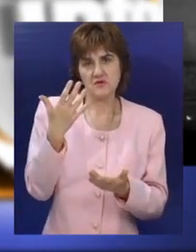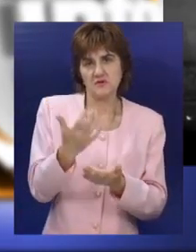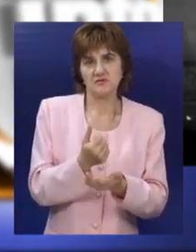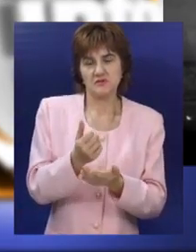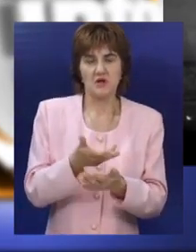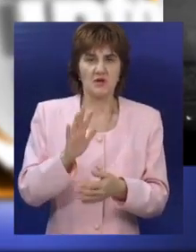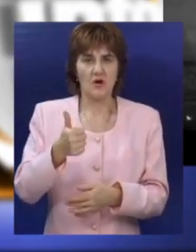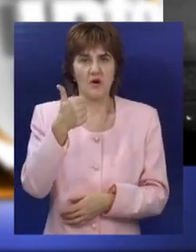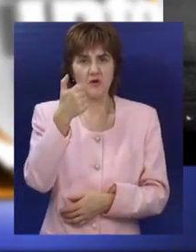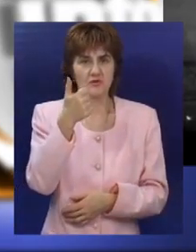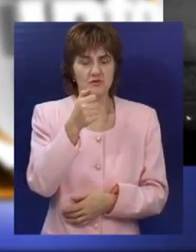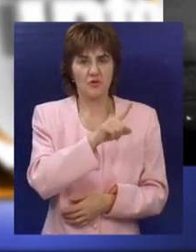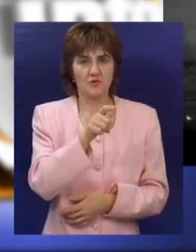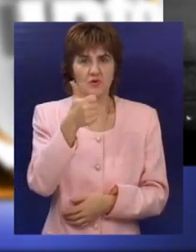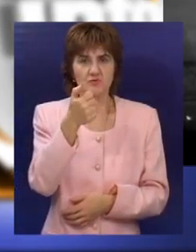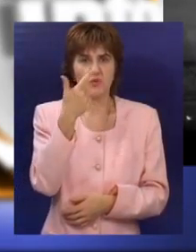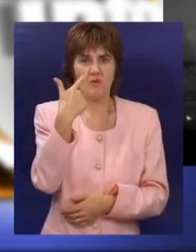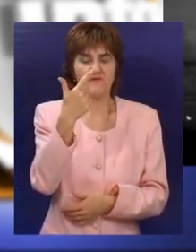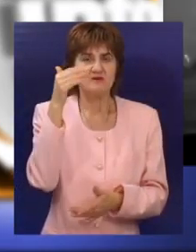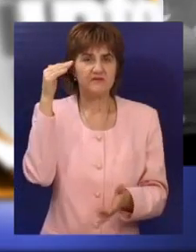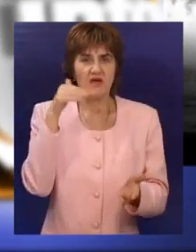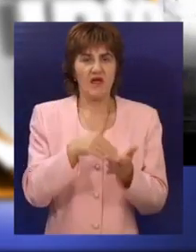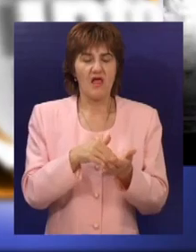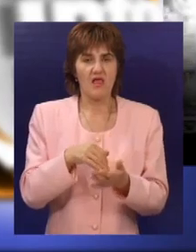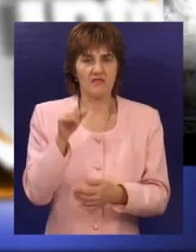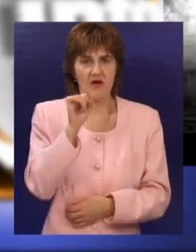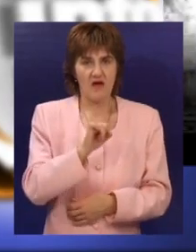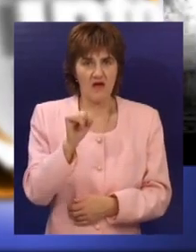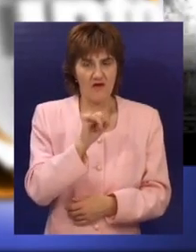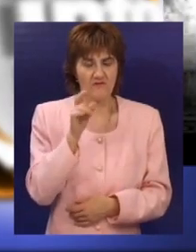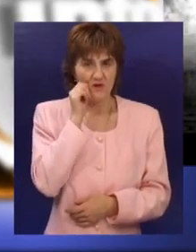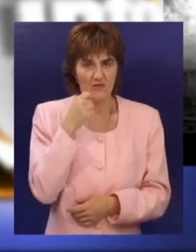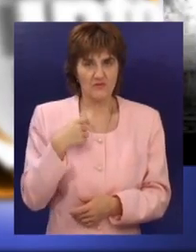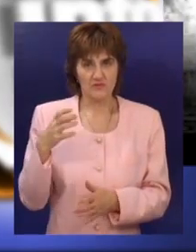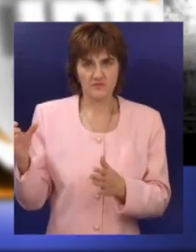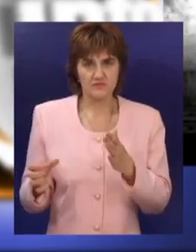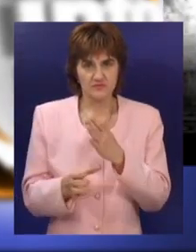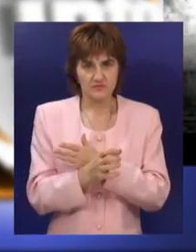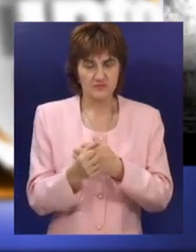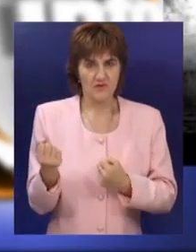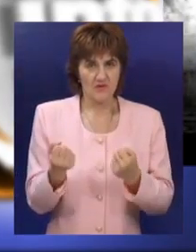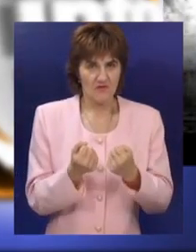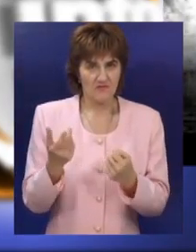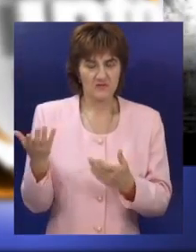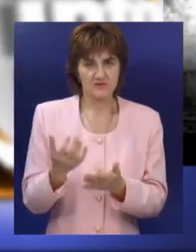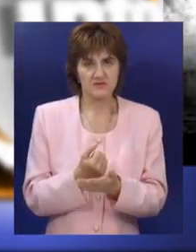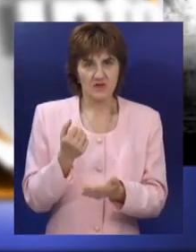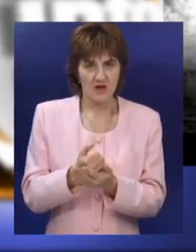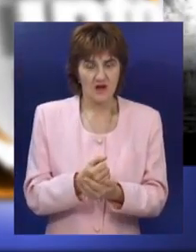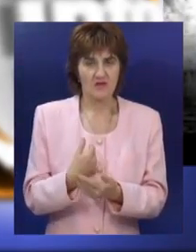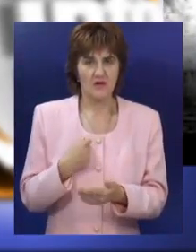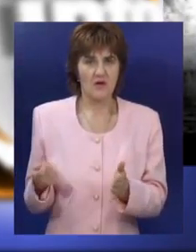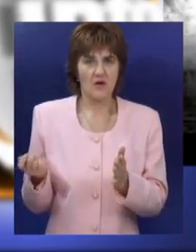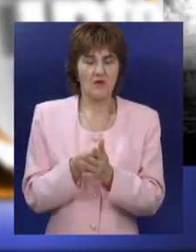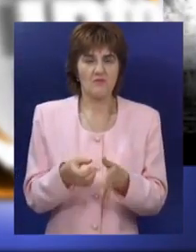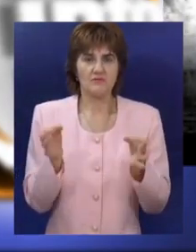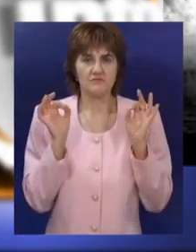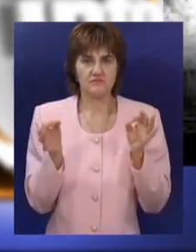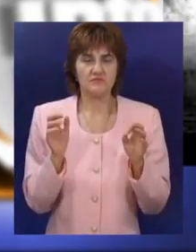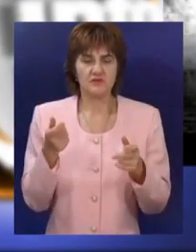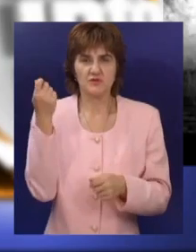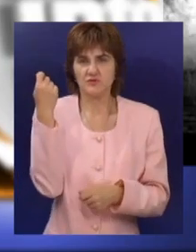od 100.000 do 120.000 evra. Novac ostvaren kriminalnim aktivnostima, ulaganje u kupovinu skupocenih